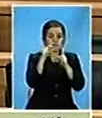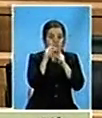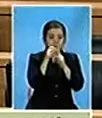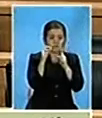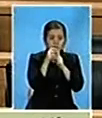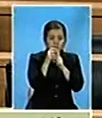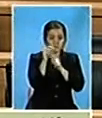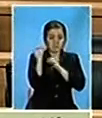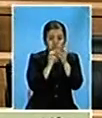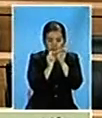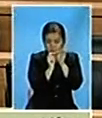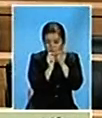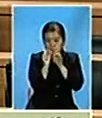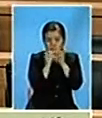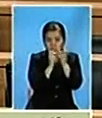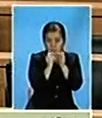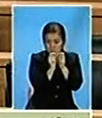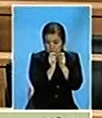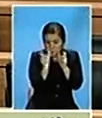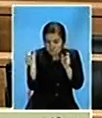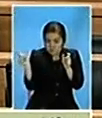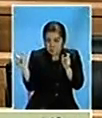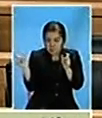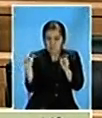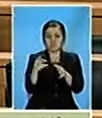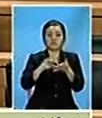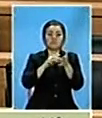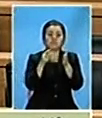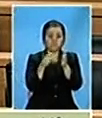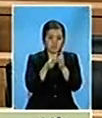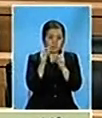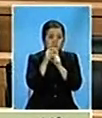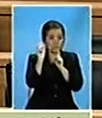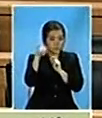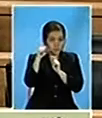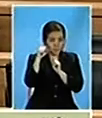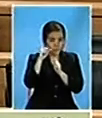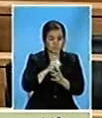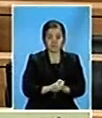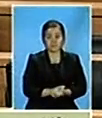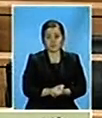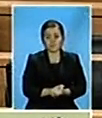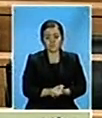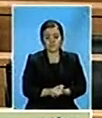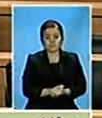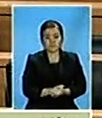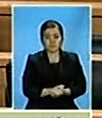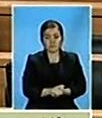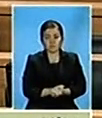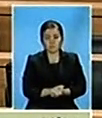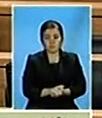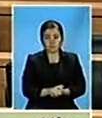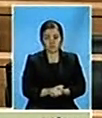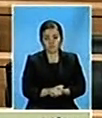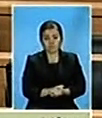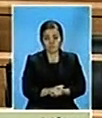ะประเภทอื่นถูกต้องไหมครับไม่ได้ไอ้คำว่าโดยคำแนะนำของกรรมาธิการ